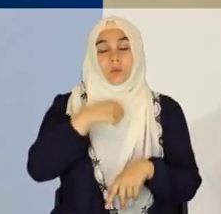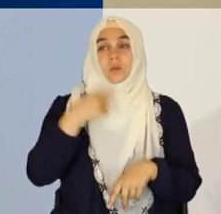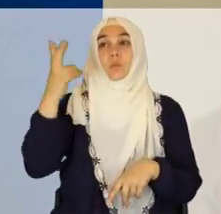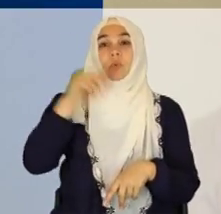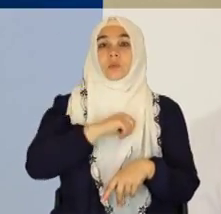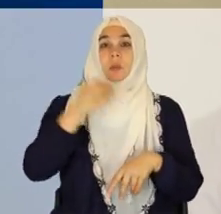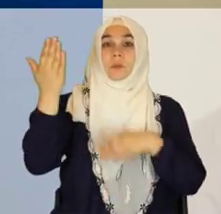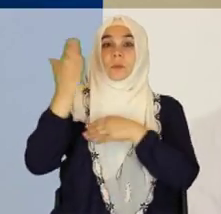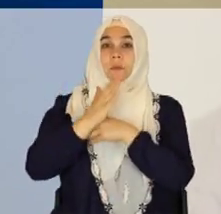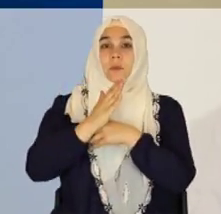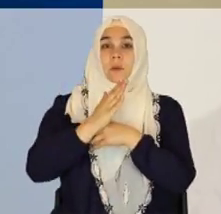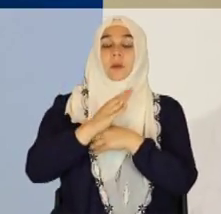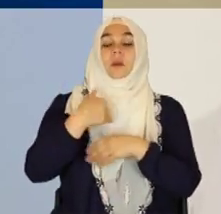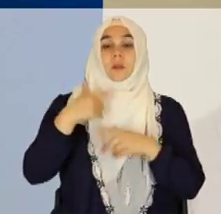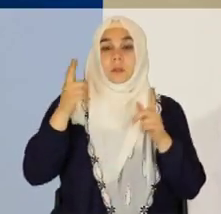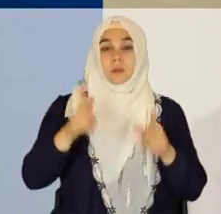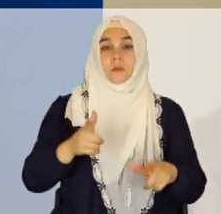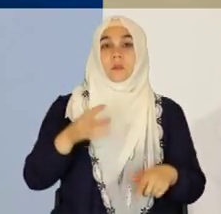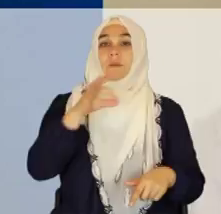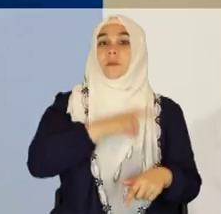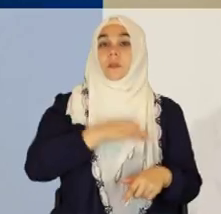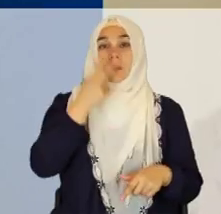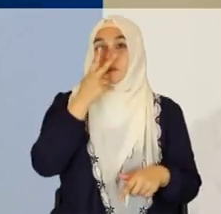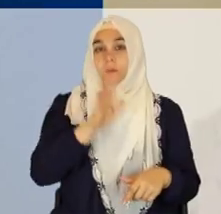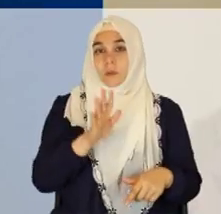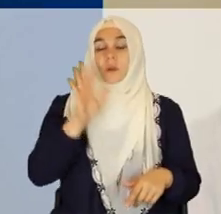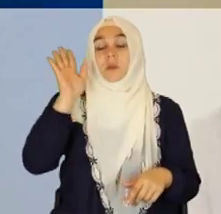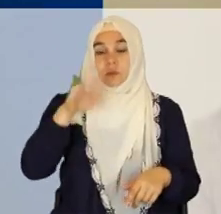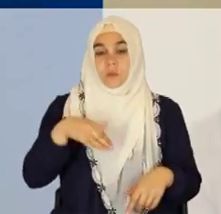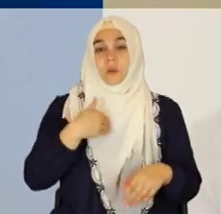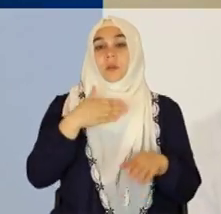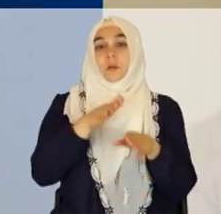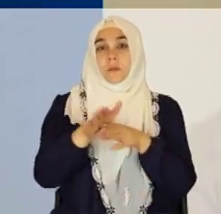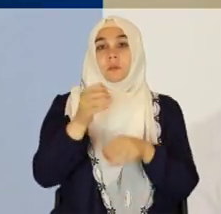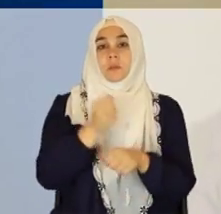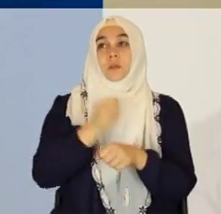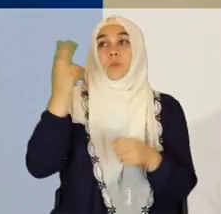Hikmati yo'q. Foydasiga ko'zi yetmayapti, lekin bajarish kerak.